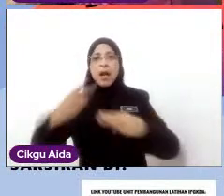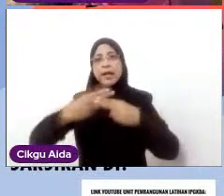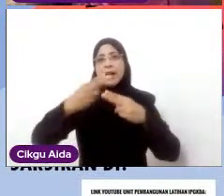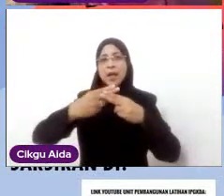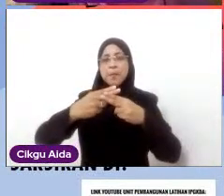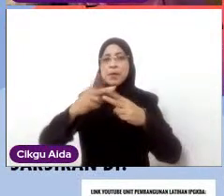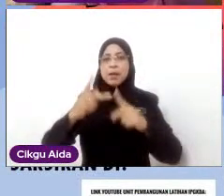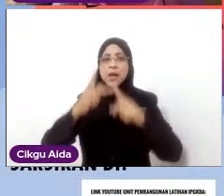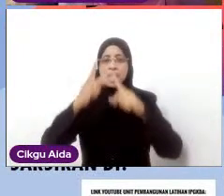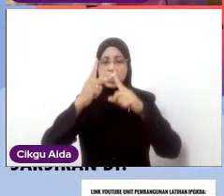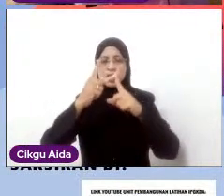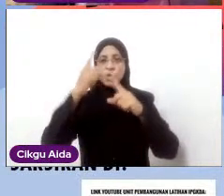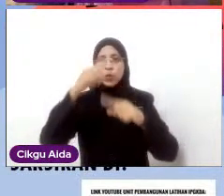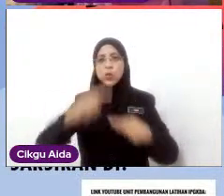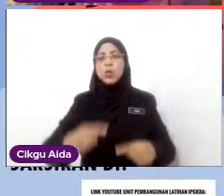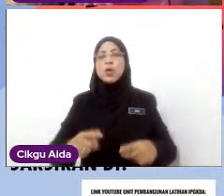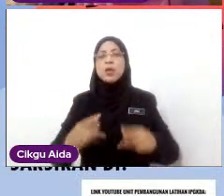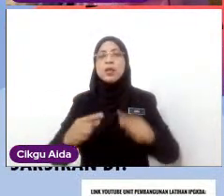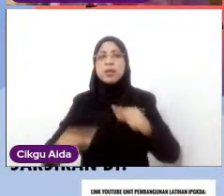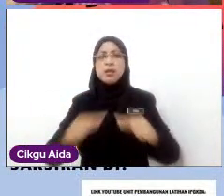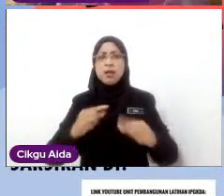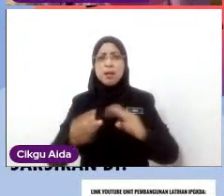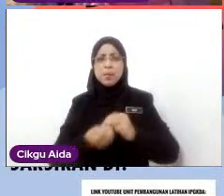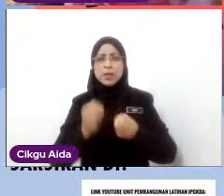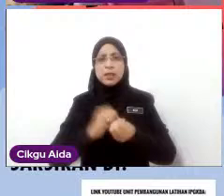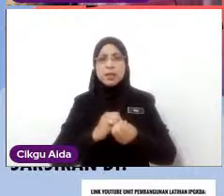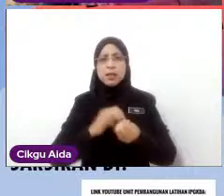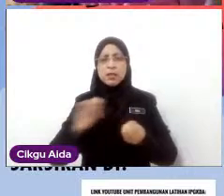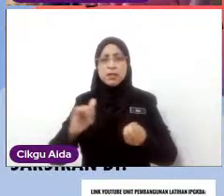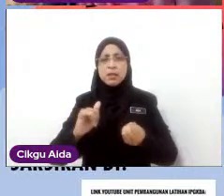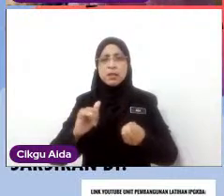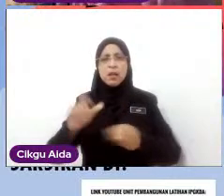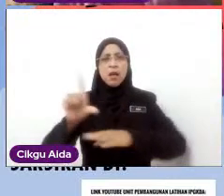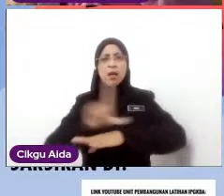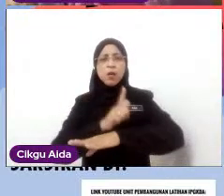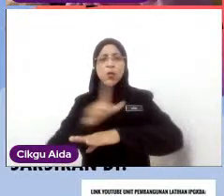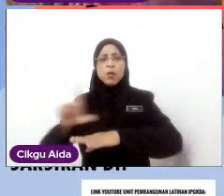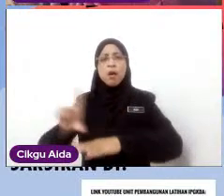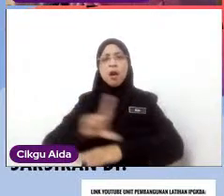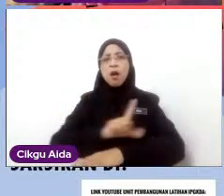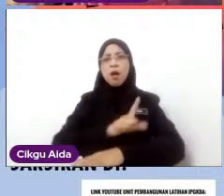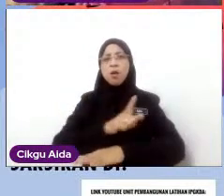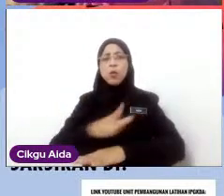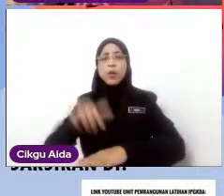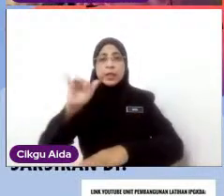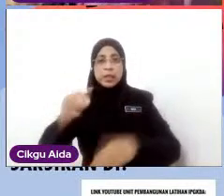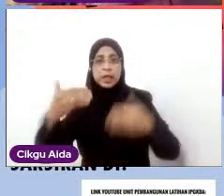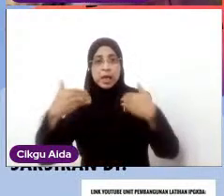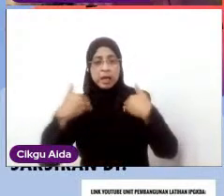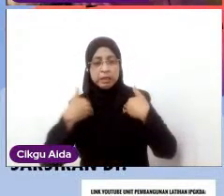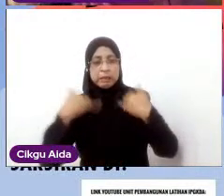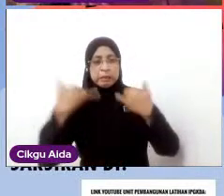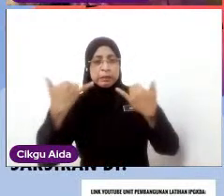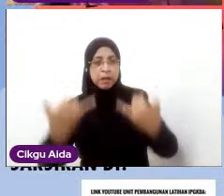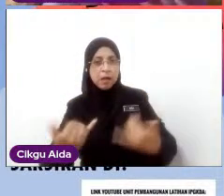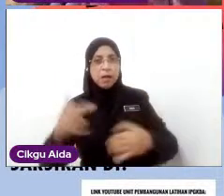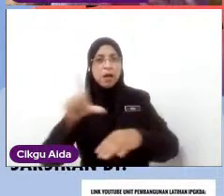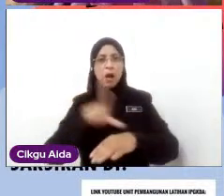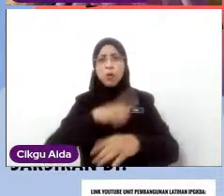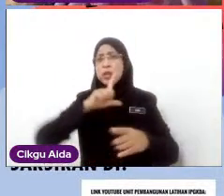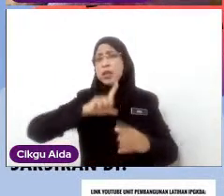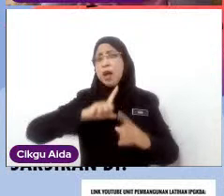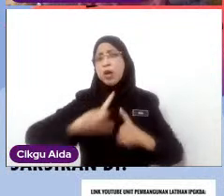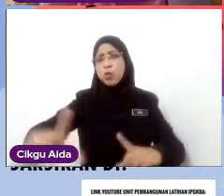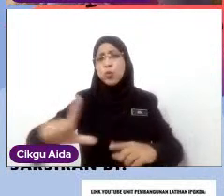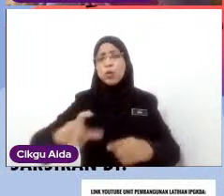gerakan tu. Okay, tapi masalah dia adalah lagu-lagu senam aerobik, lagu-lagu yang ada di pasaran selalunya lagu dia laju.